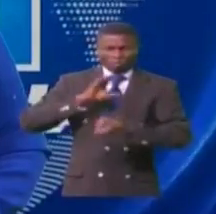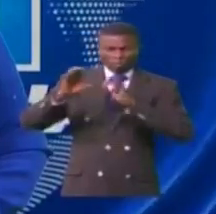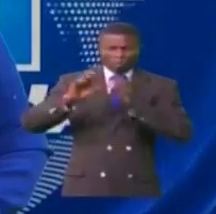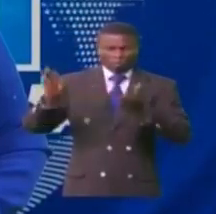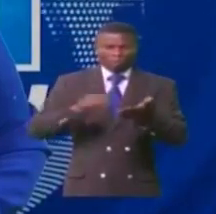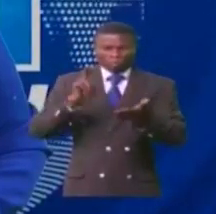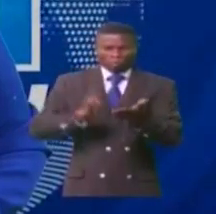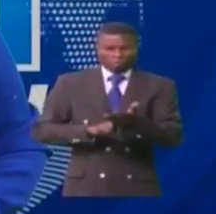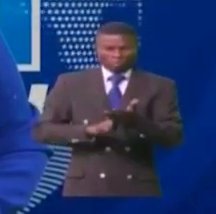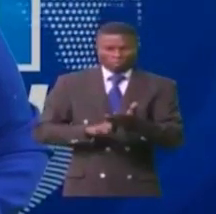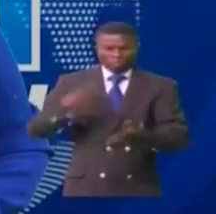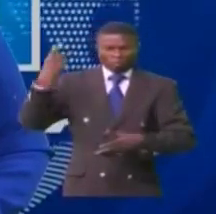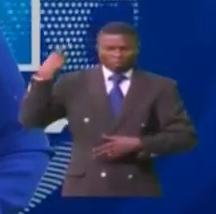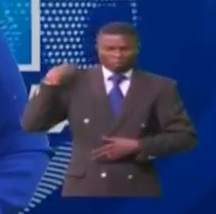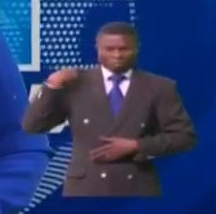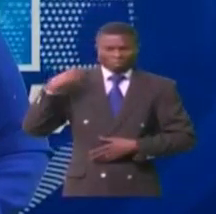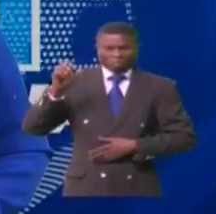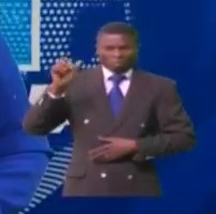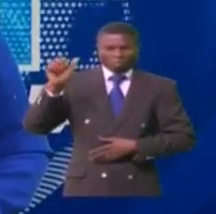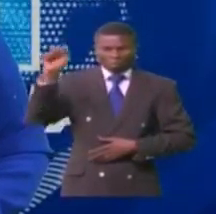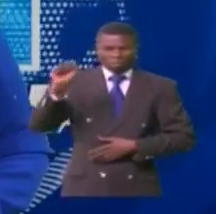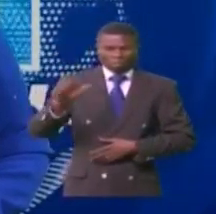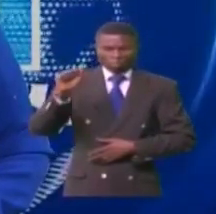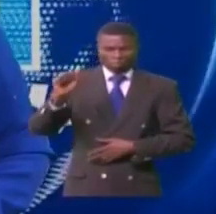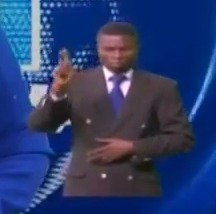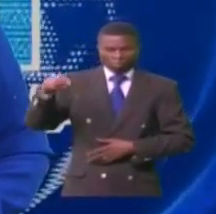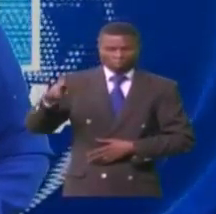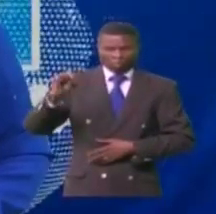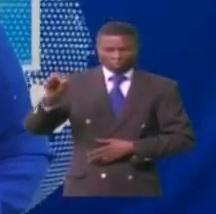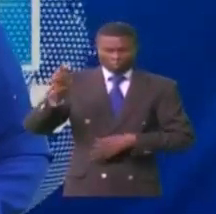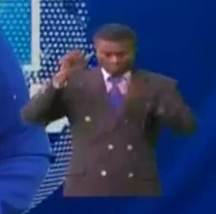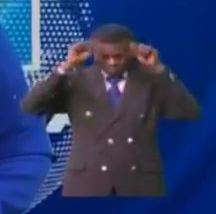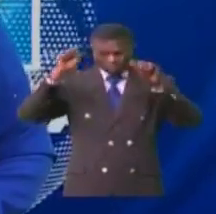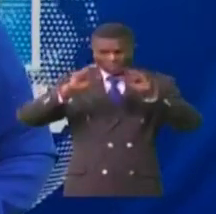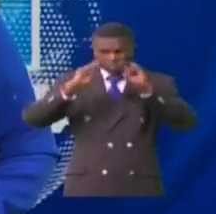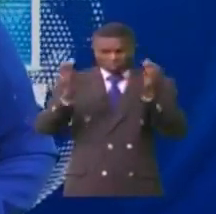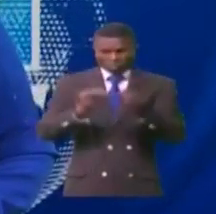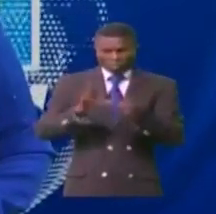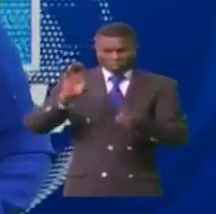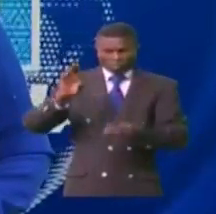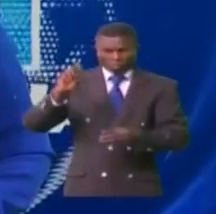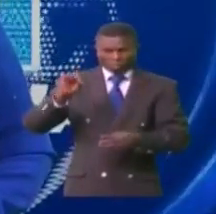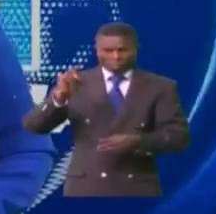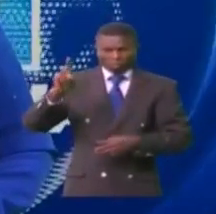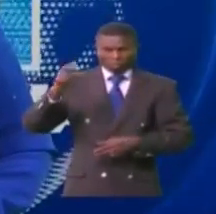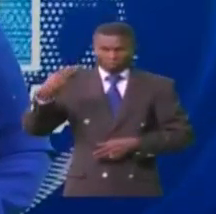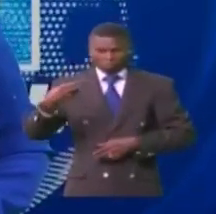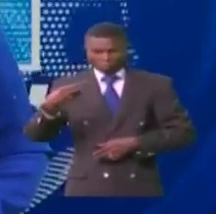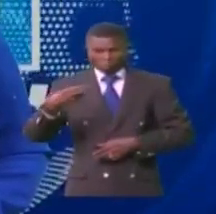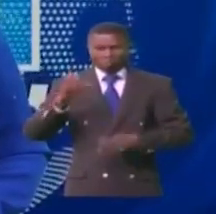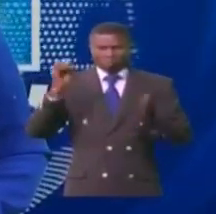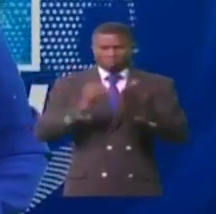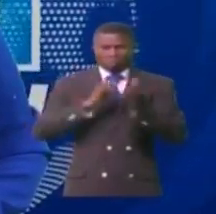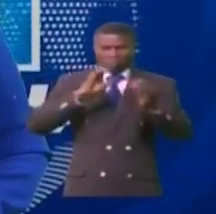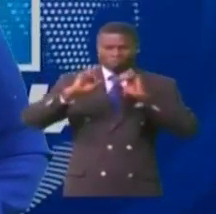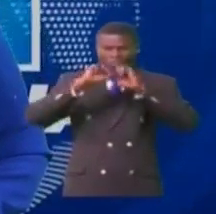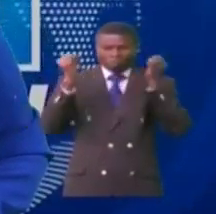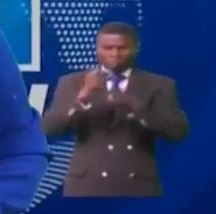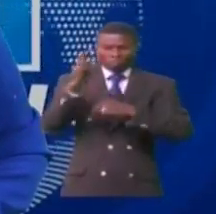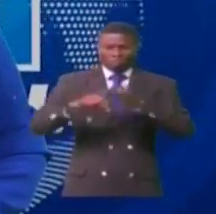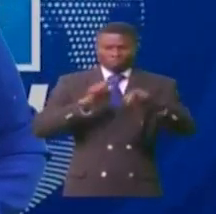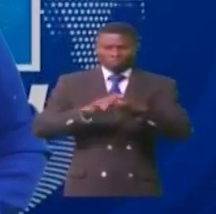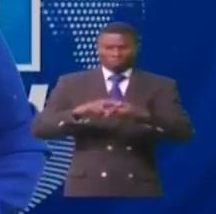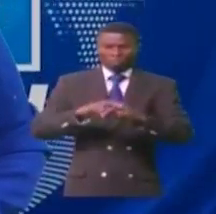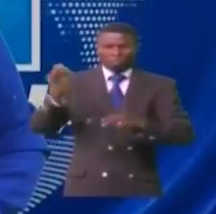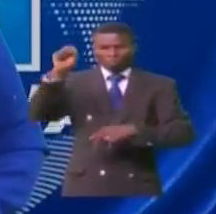signé Paul Sapou Moukoulou, président de la CNDH-RDC. Et puis cet autre communiqué, la Société nationale